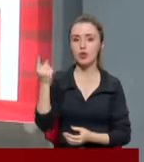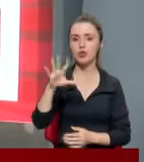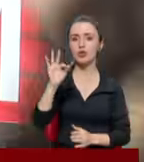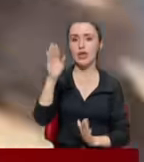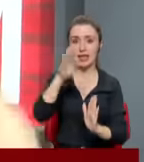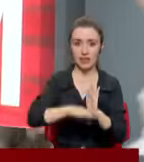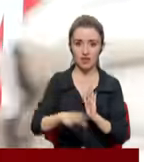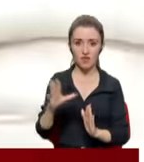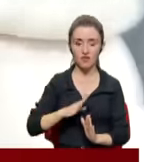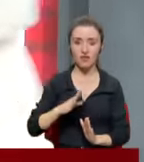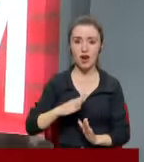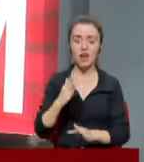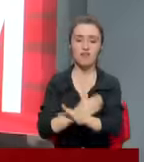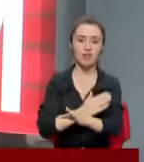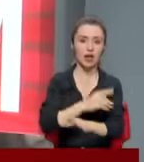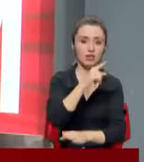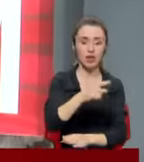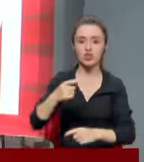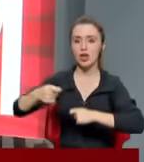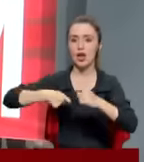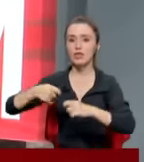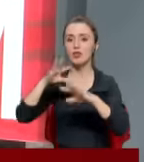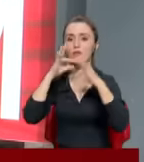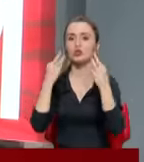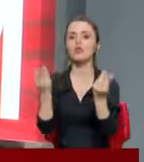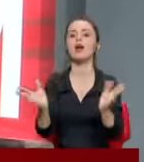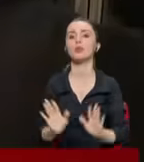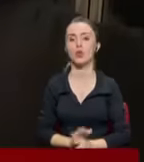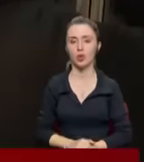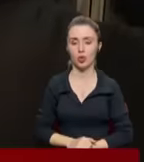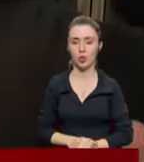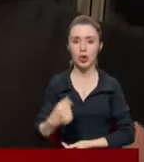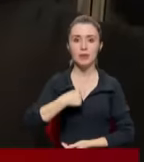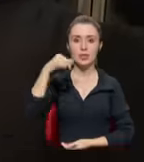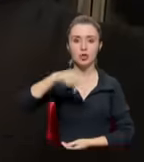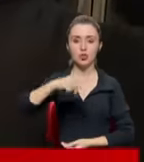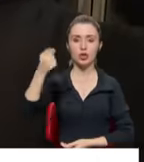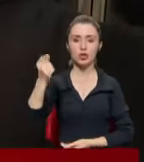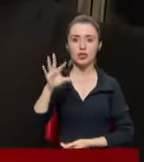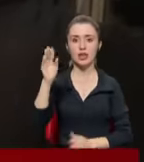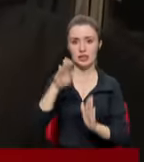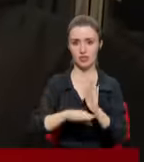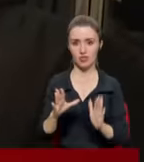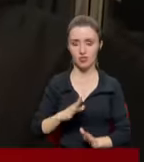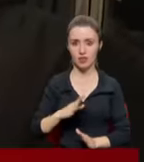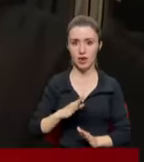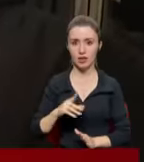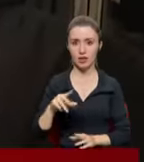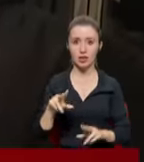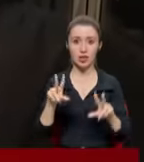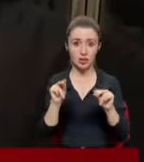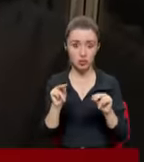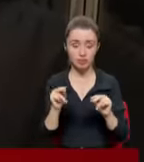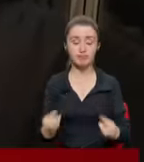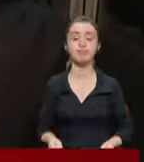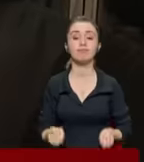Varan indirimler ne tüketicinin ne de esnafın yüzünü güldürüyor Bu yıl Bizde şu anda 50 indirim var kurtarabiliyor musunuz